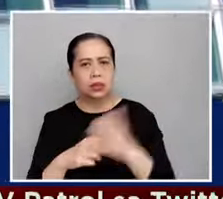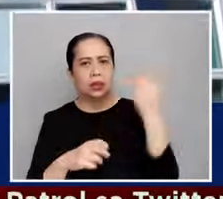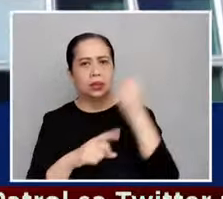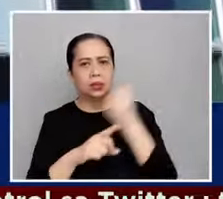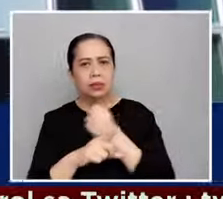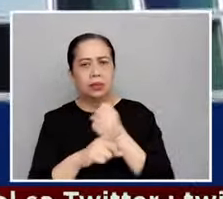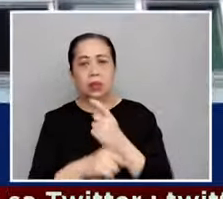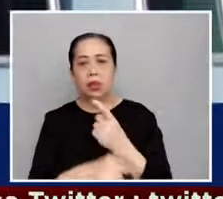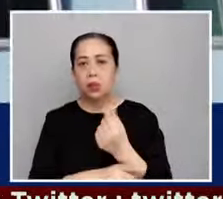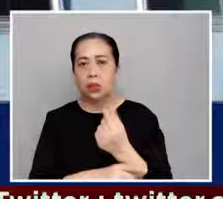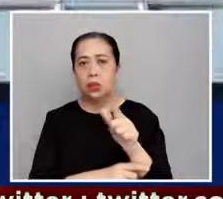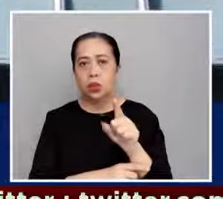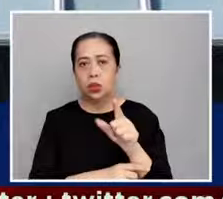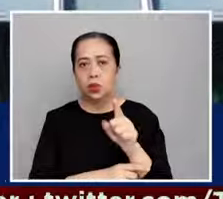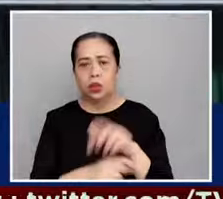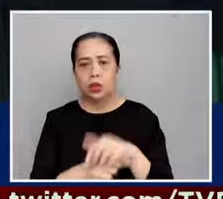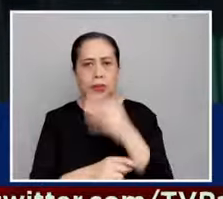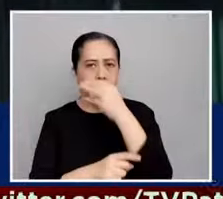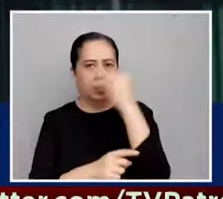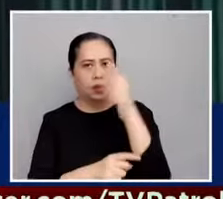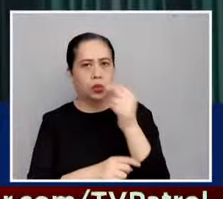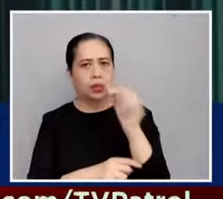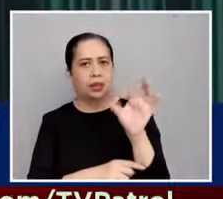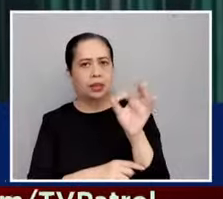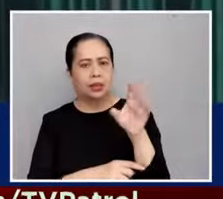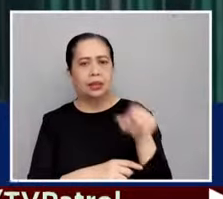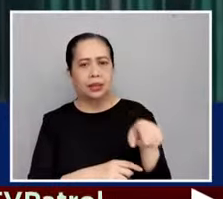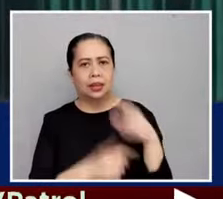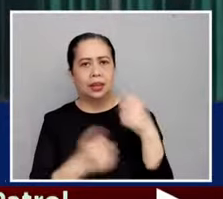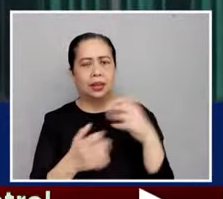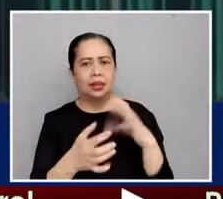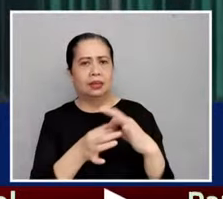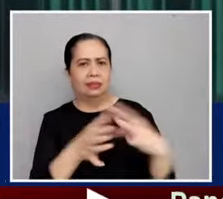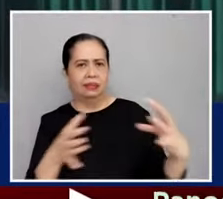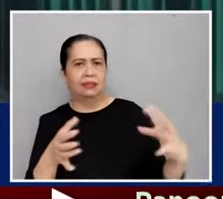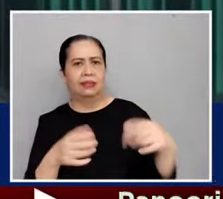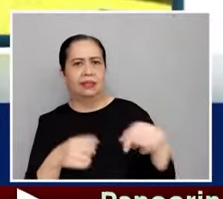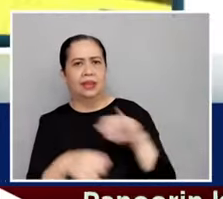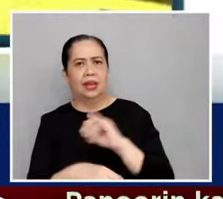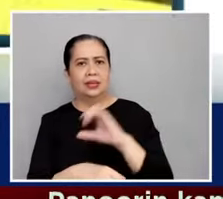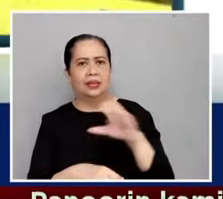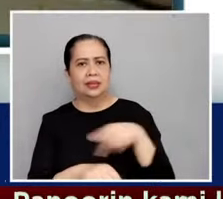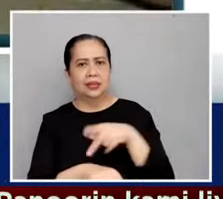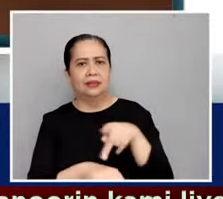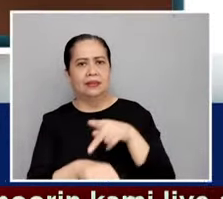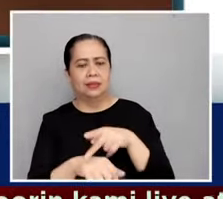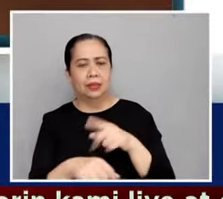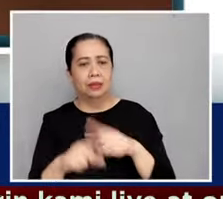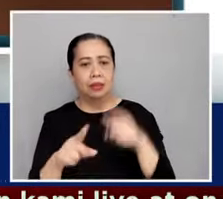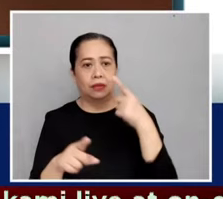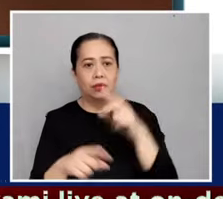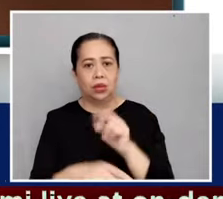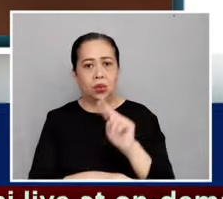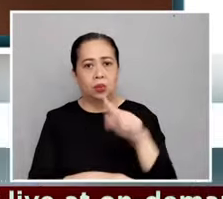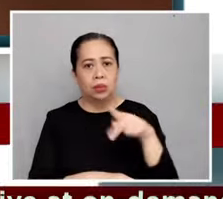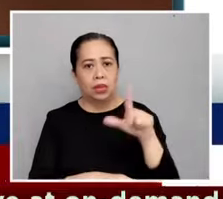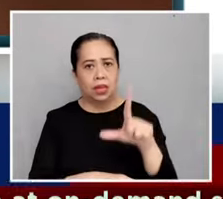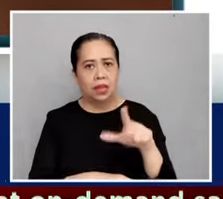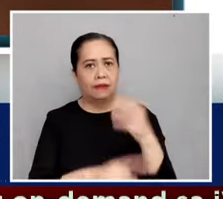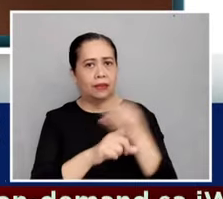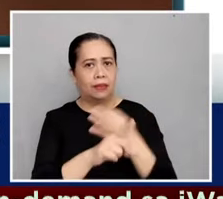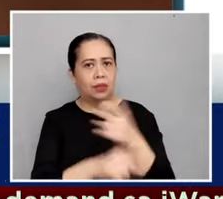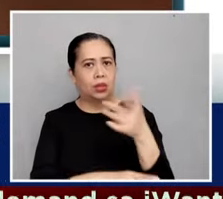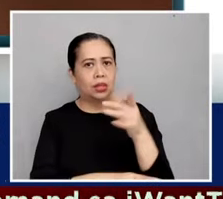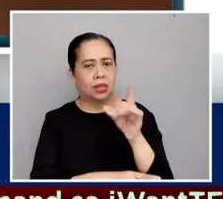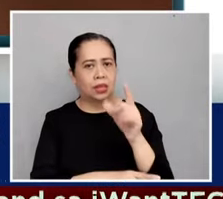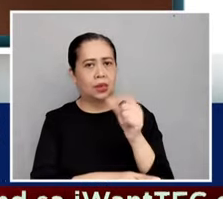Setyembre 2021. March 2019 pa lang kasi, kumalas na sa ICC ang bansa. Pero para sa NUPL, February 2018